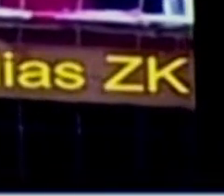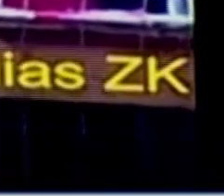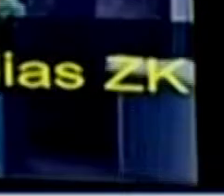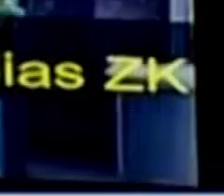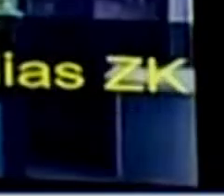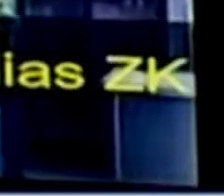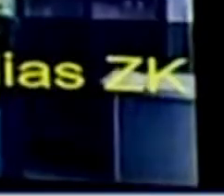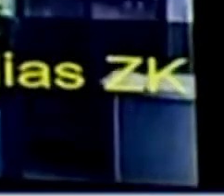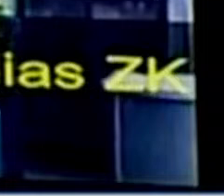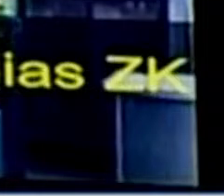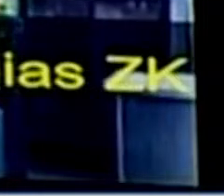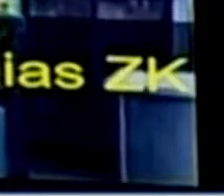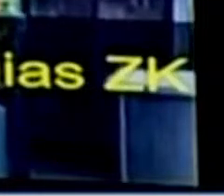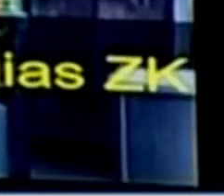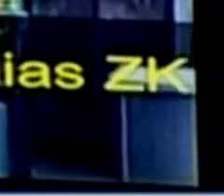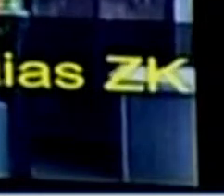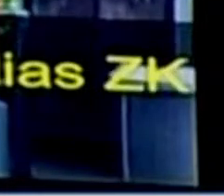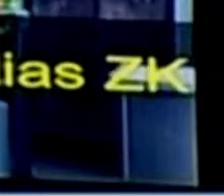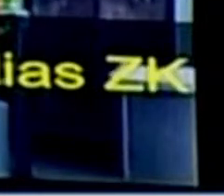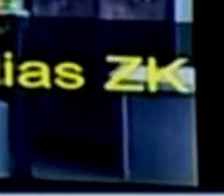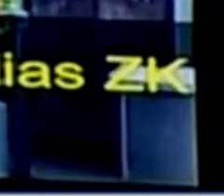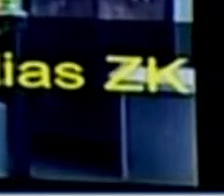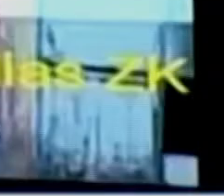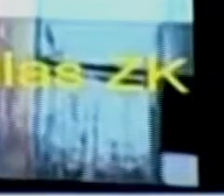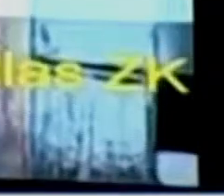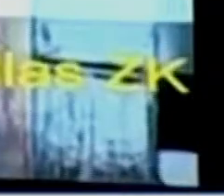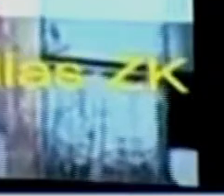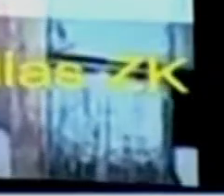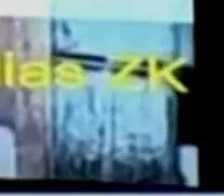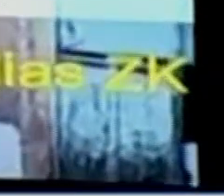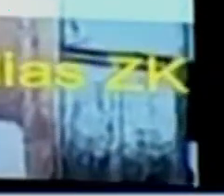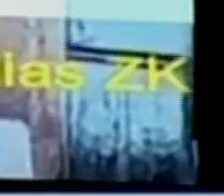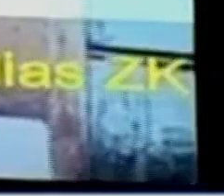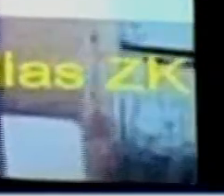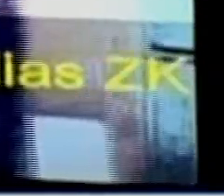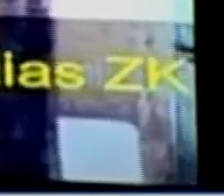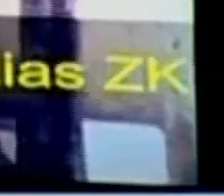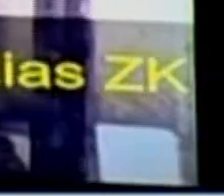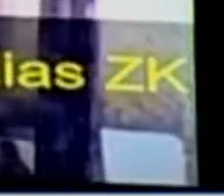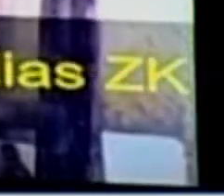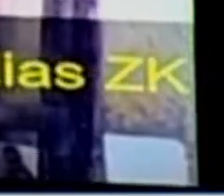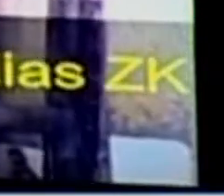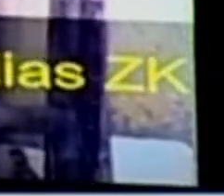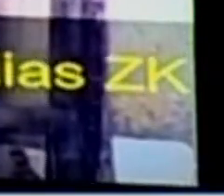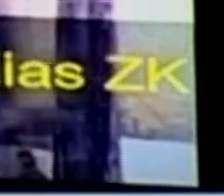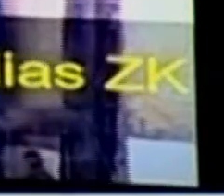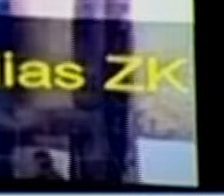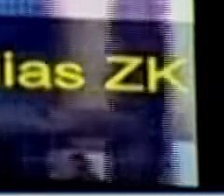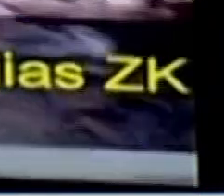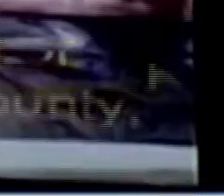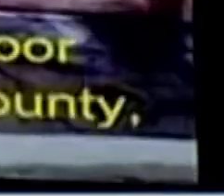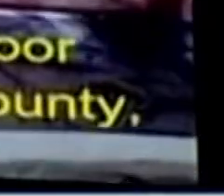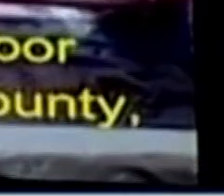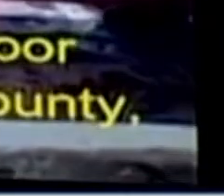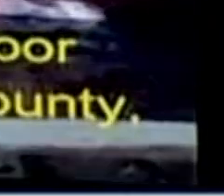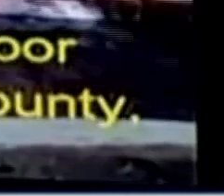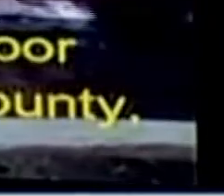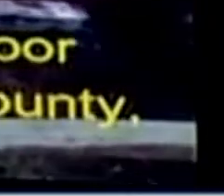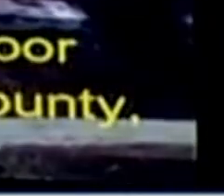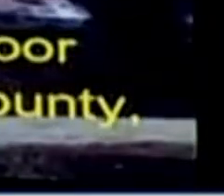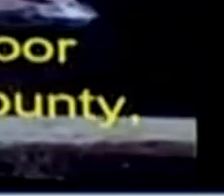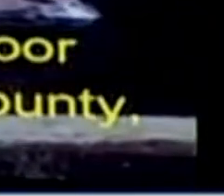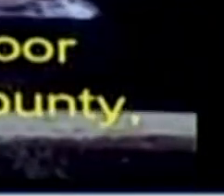korotwa kirebunge ya Meru Zipola Kinyawije Keneta ZDK na umirite kwarira kiuntu